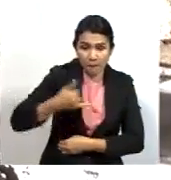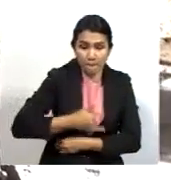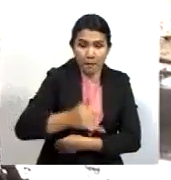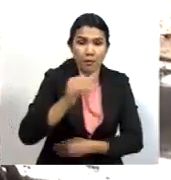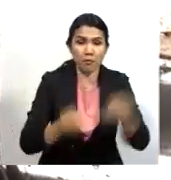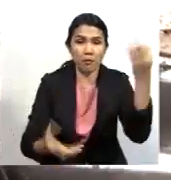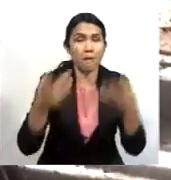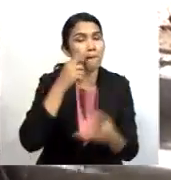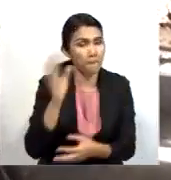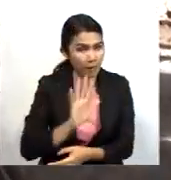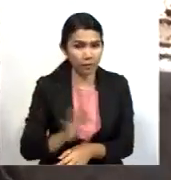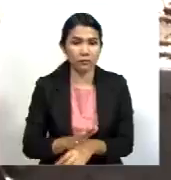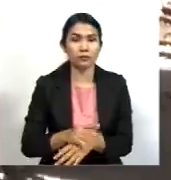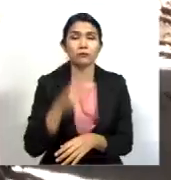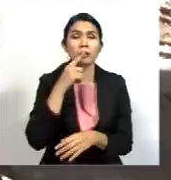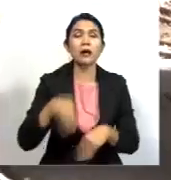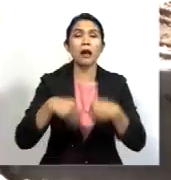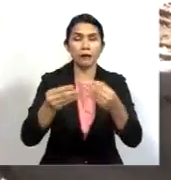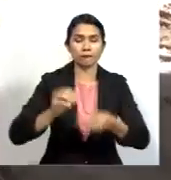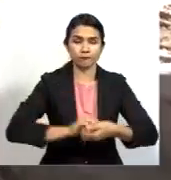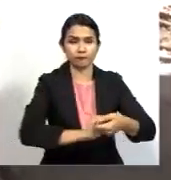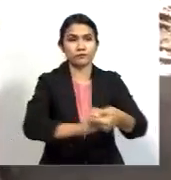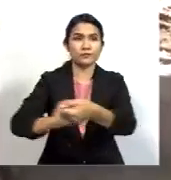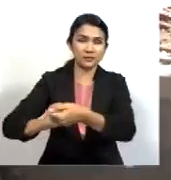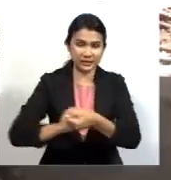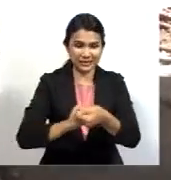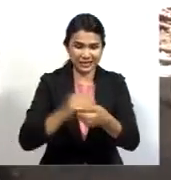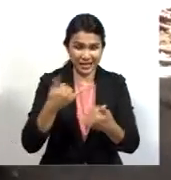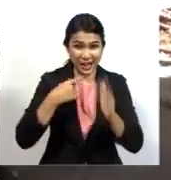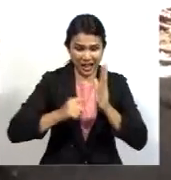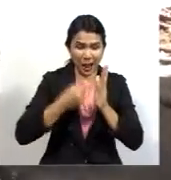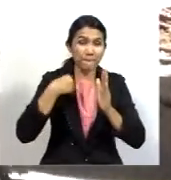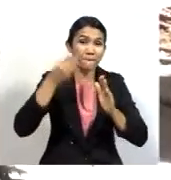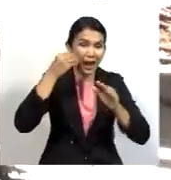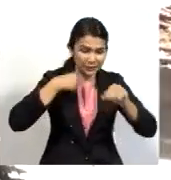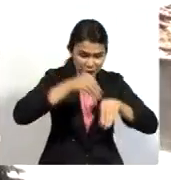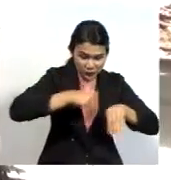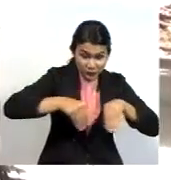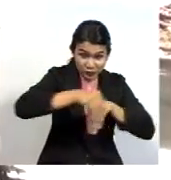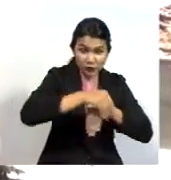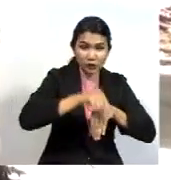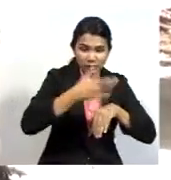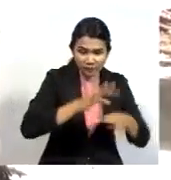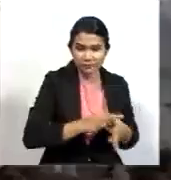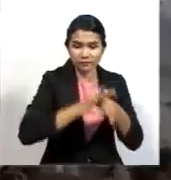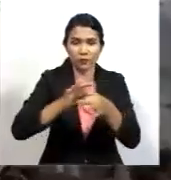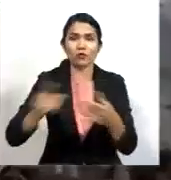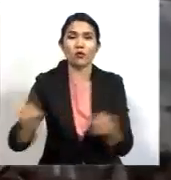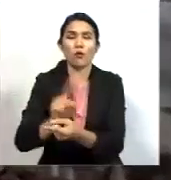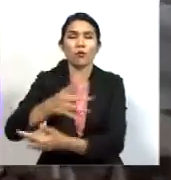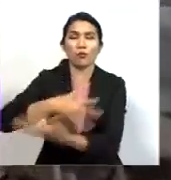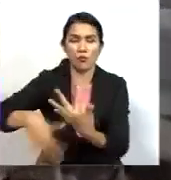ผาป่าเกิดขึ้นซึ่งถือเป็นการสร้างการมีส่วนร่วมจากจุดเล็กๆในหมู่บ้านในชุมชนที่เกิดผลประโยชน์ต่อส่วนรวมครับ